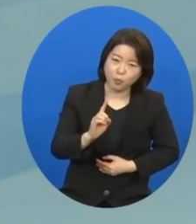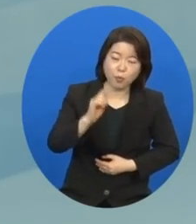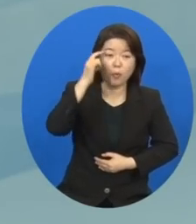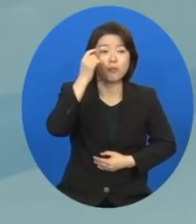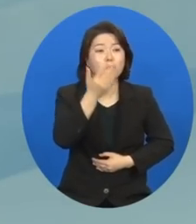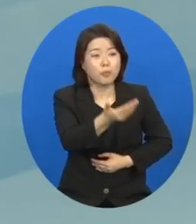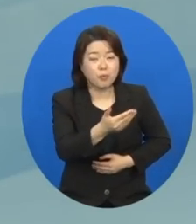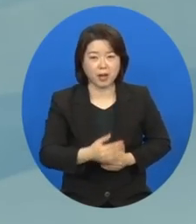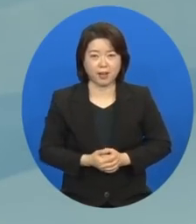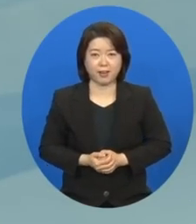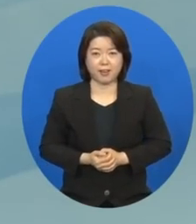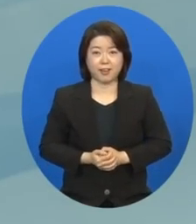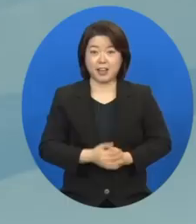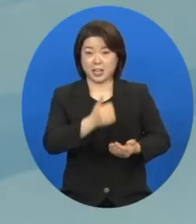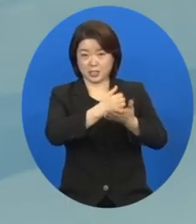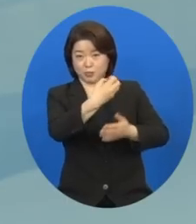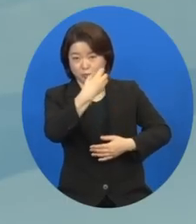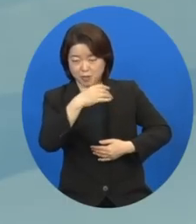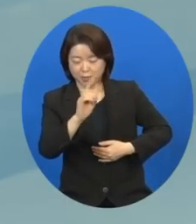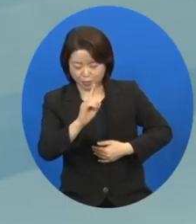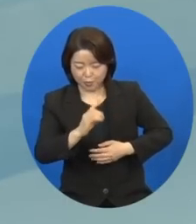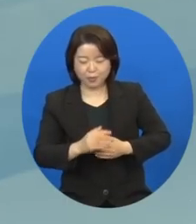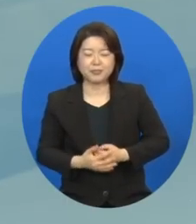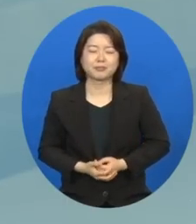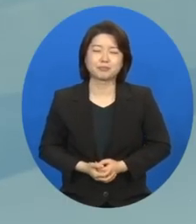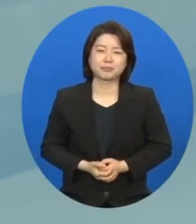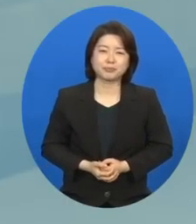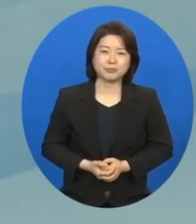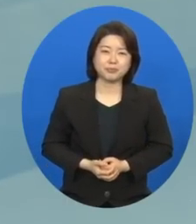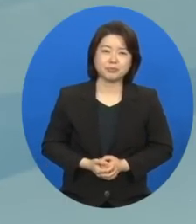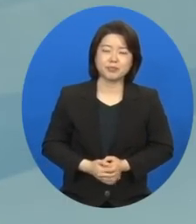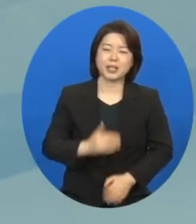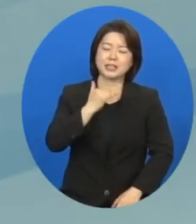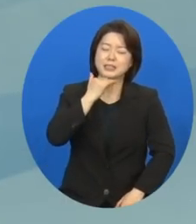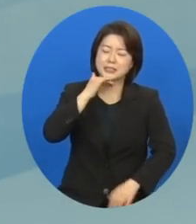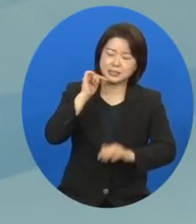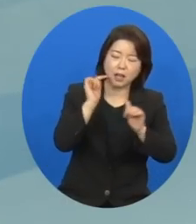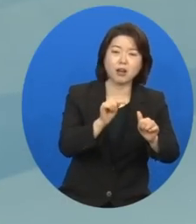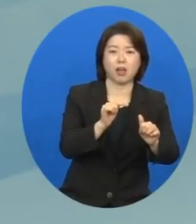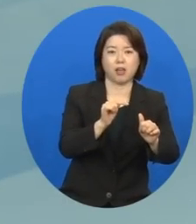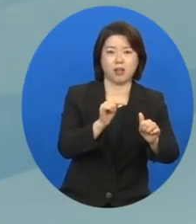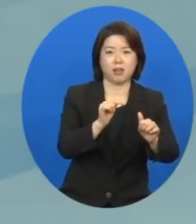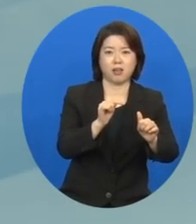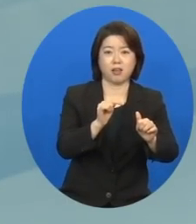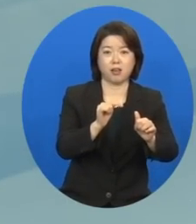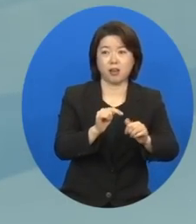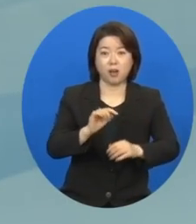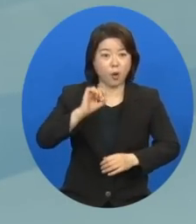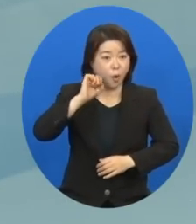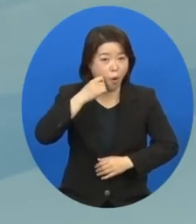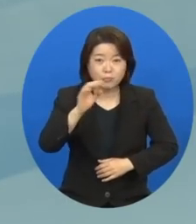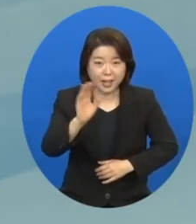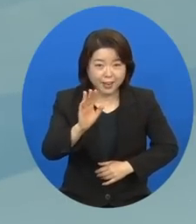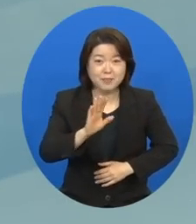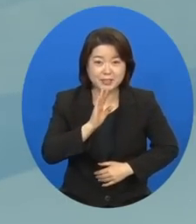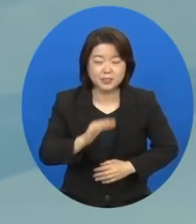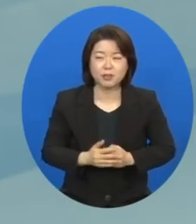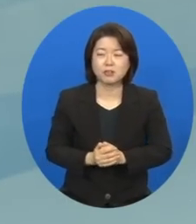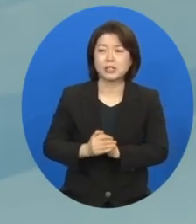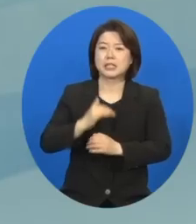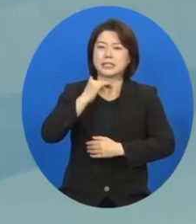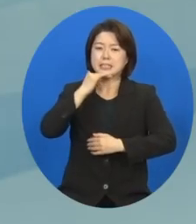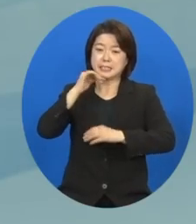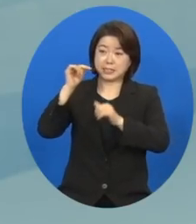여쭈었더니 그분이 하신 말씀이 이거였어요. 기다리라 였습니다. 어렵지 않죠? 그분이